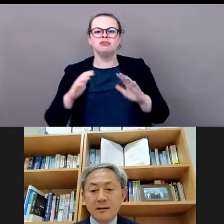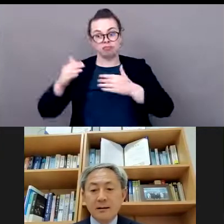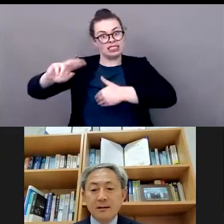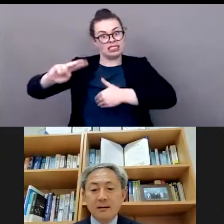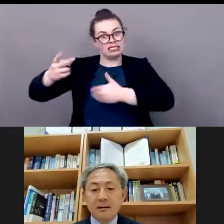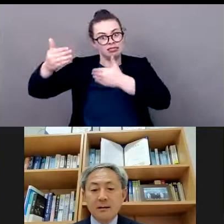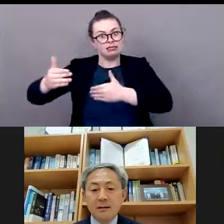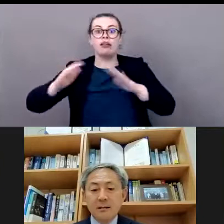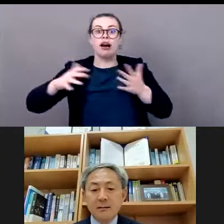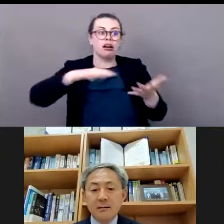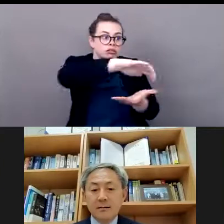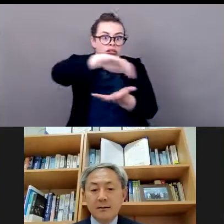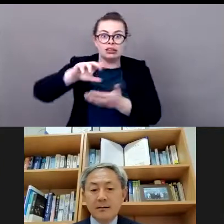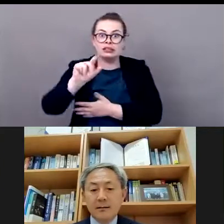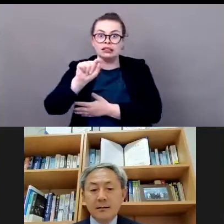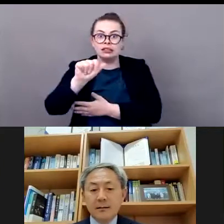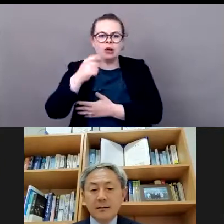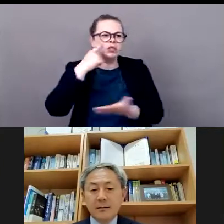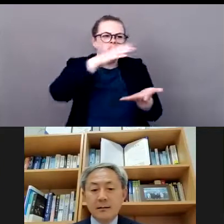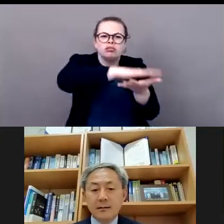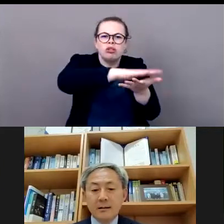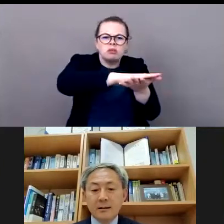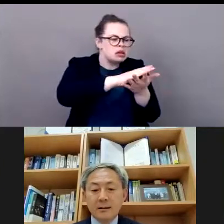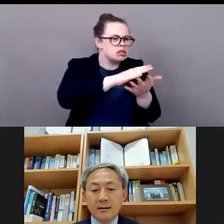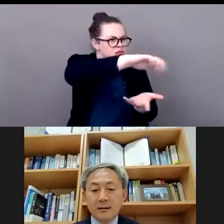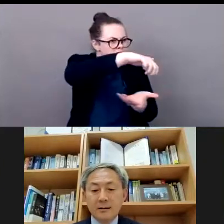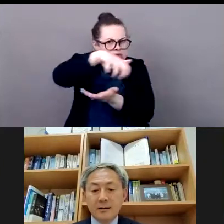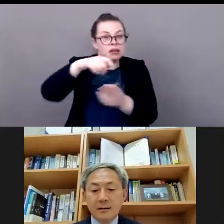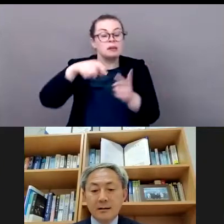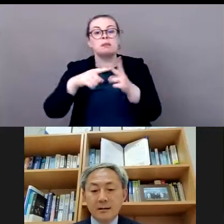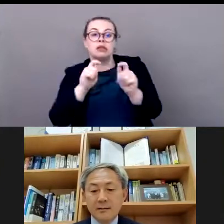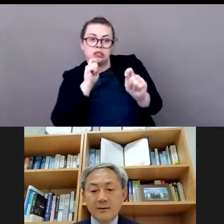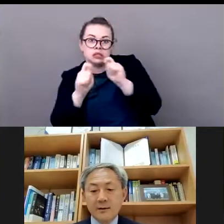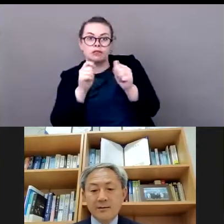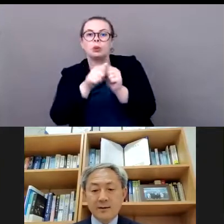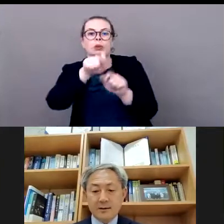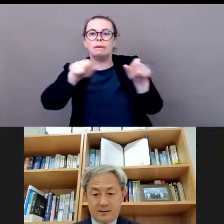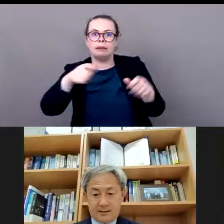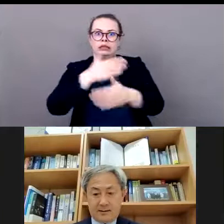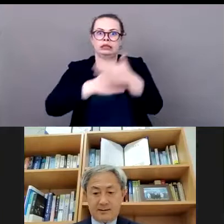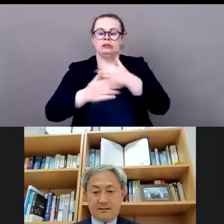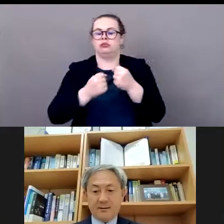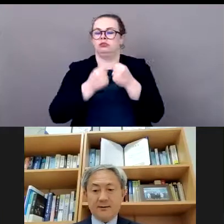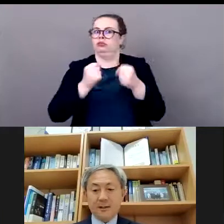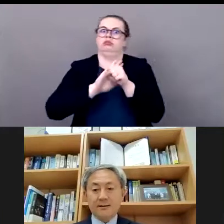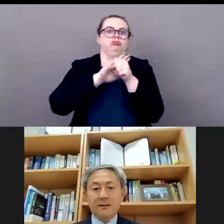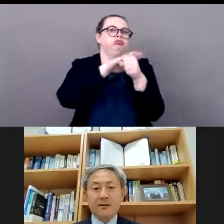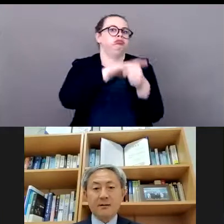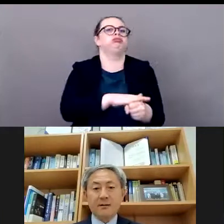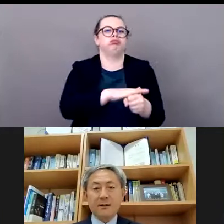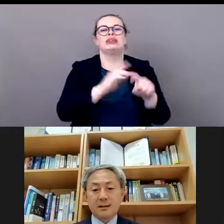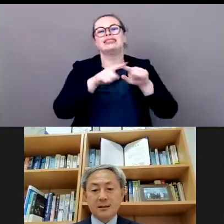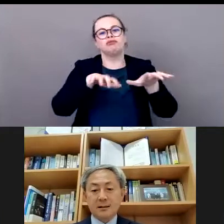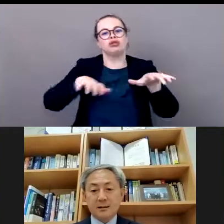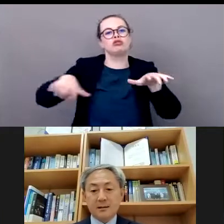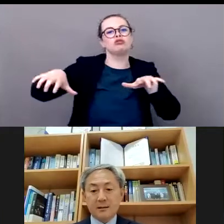Les données et les documents étaient des interviews, des documents relatifs aux personnes sous-représentées en situation de